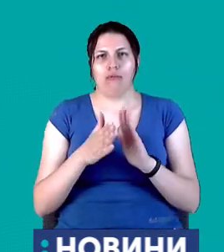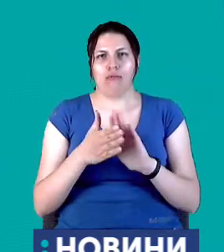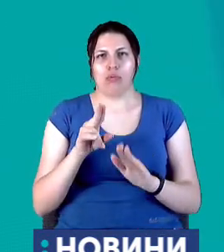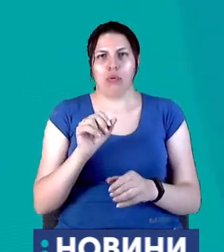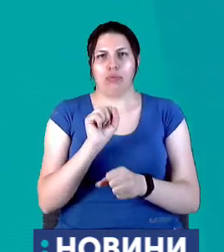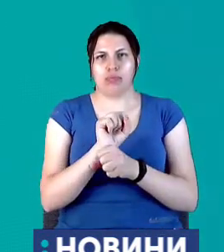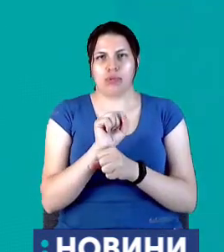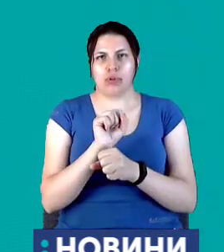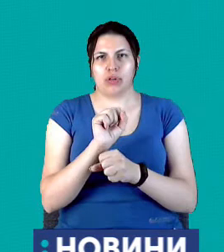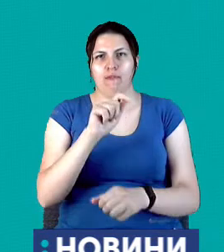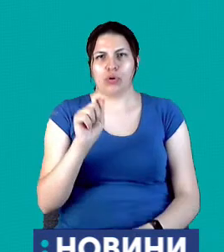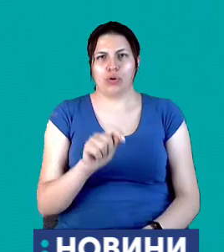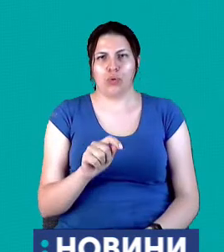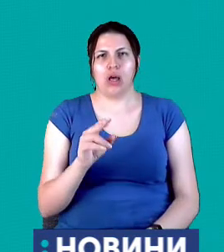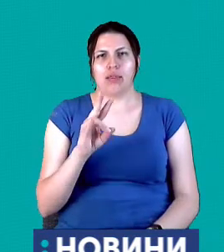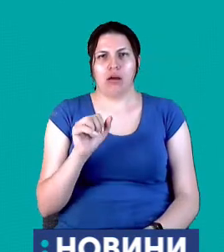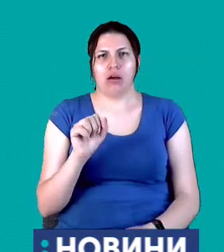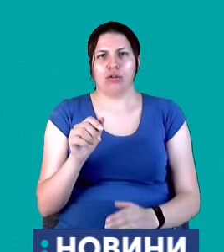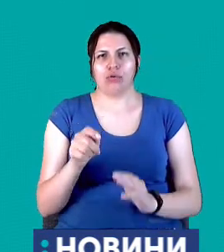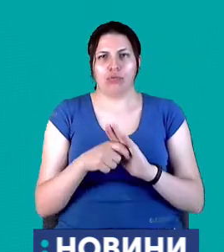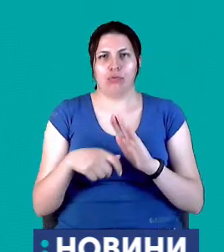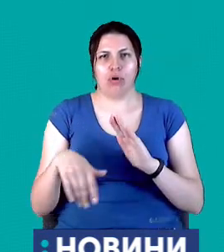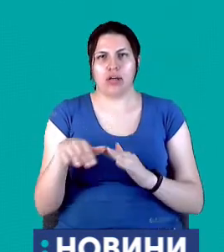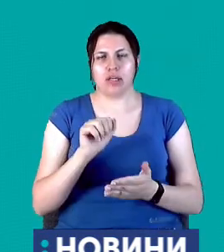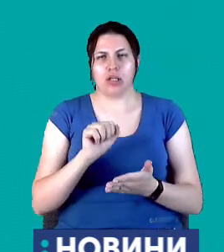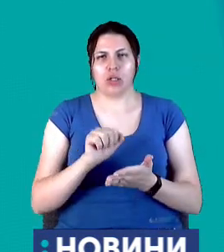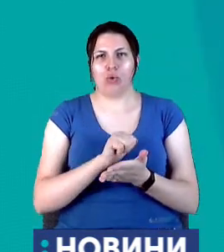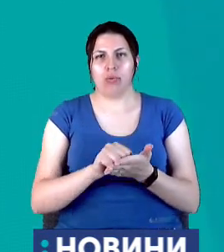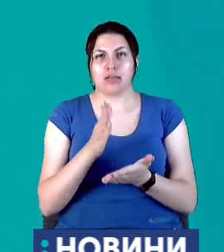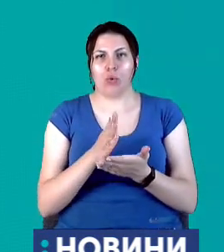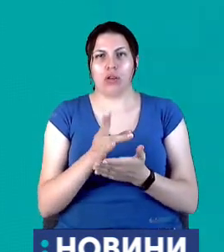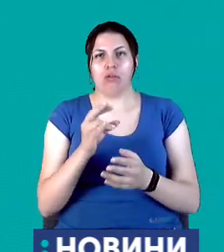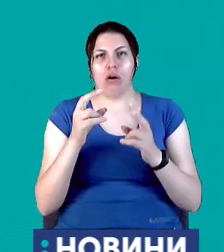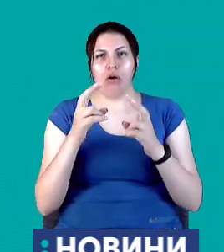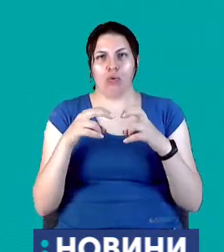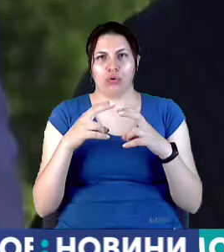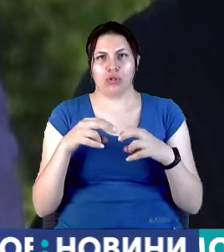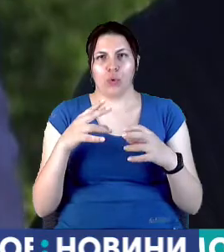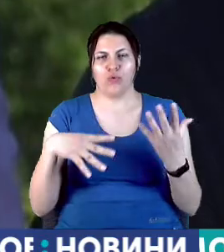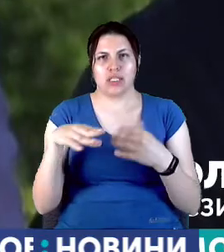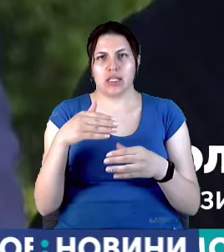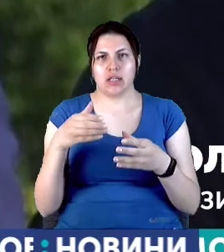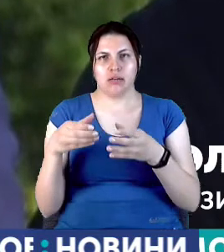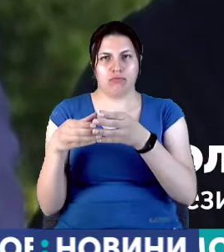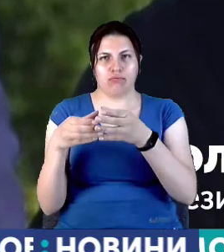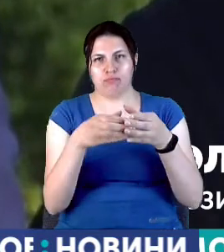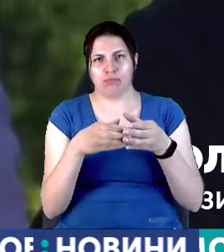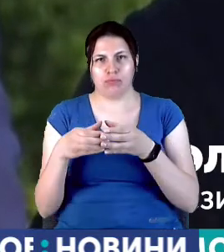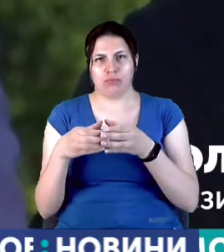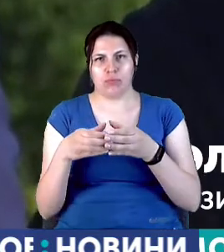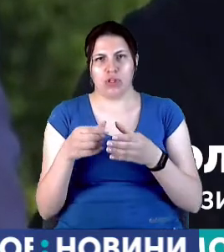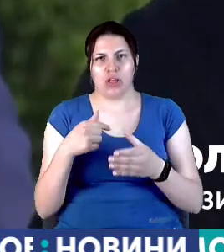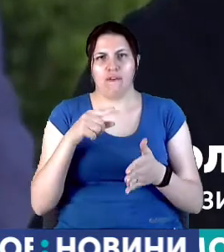Донбасі. Наразі документ, що це підтвердить, знаходиться на розгляді у всіх сторін процесу. Вірю в те, що всі